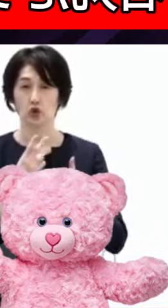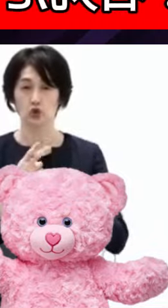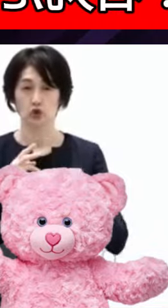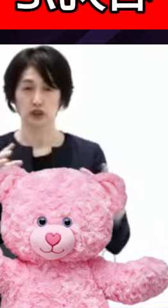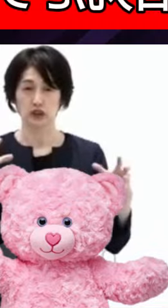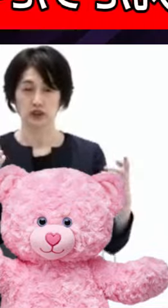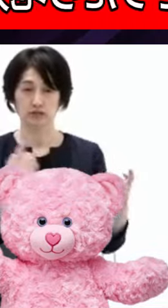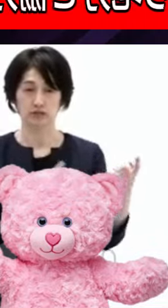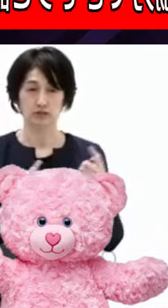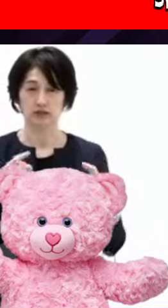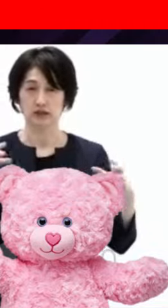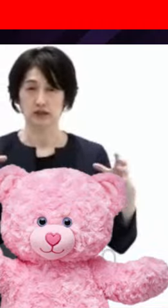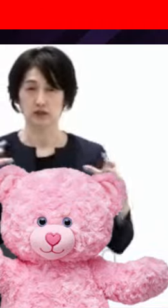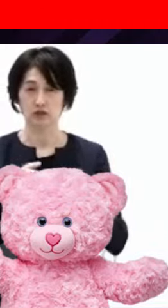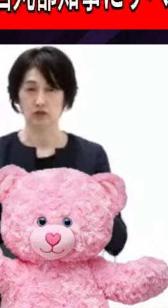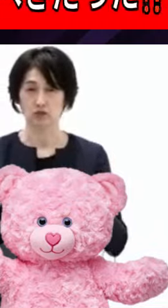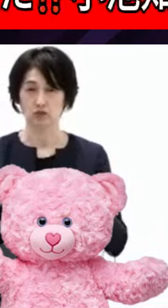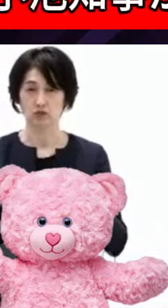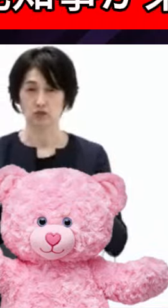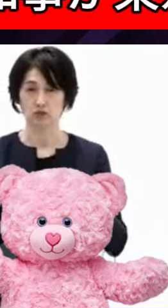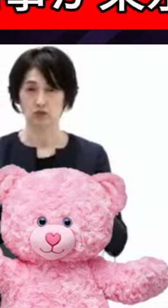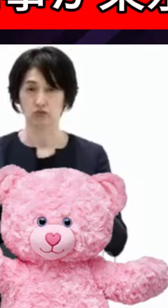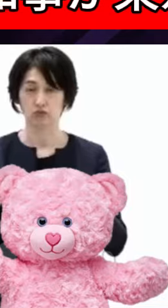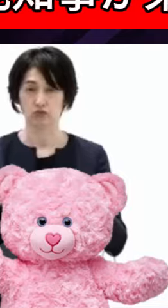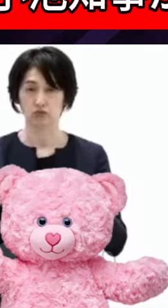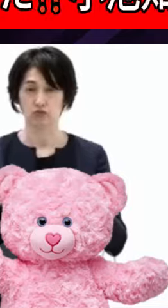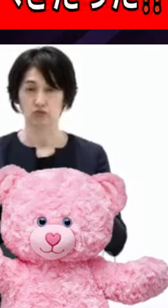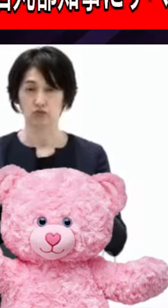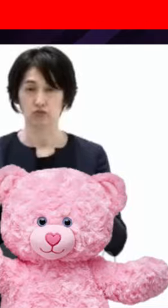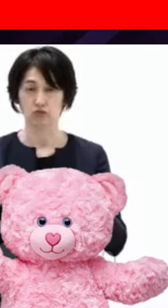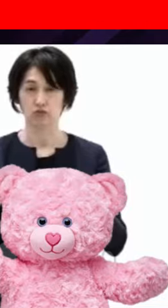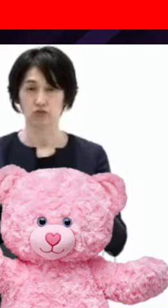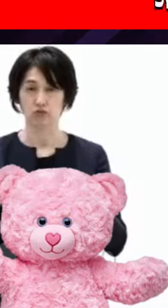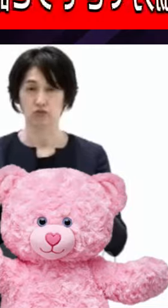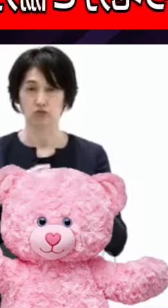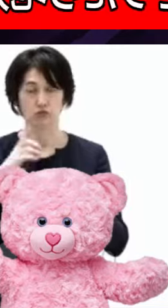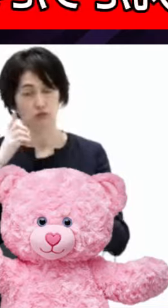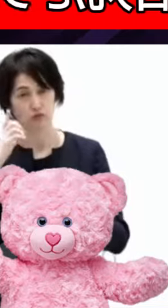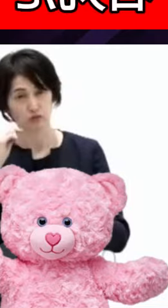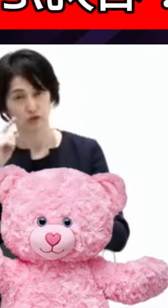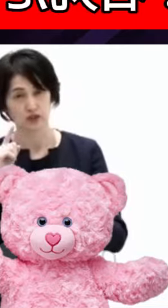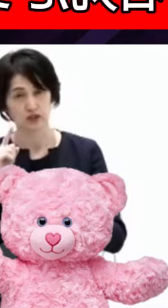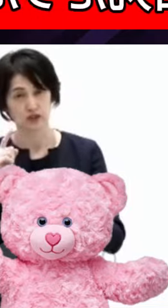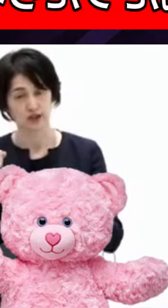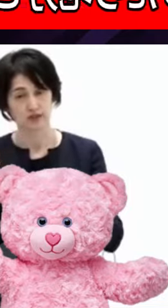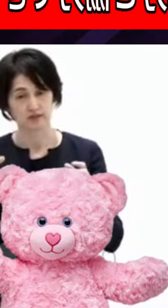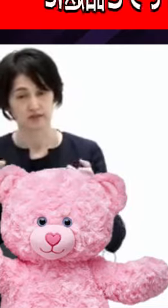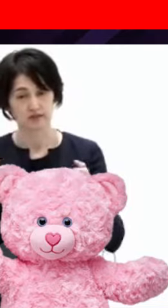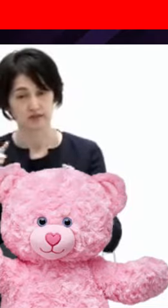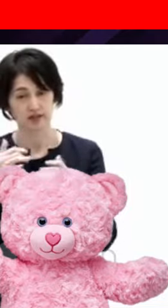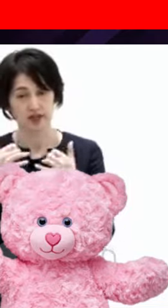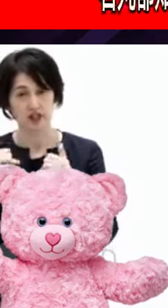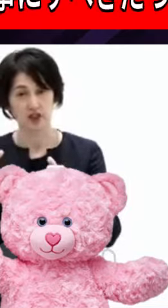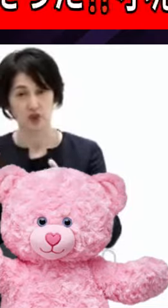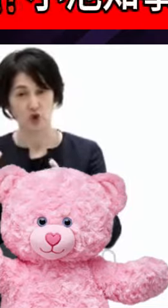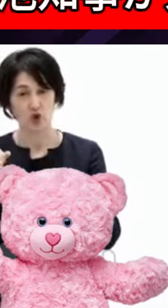ういうインセンティブを働かせることが必要なのではないかと思います。